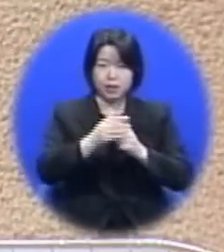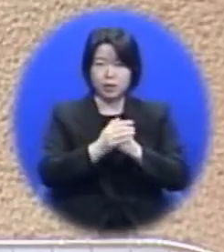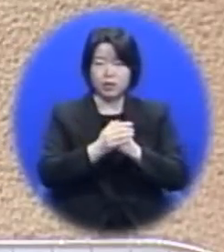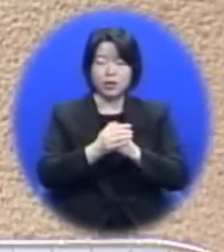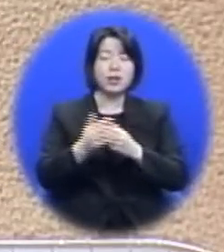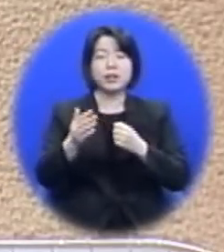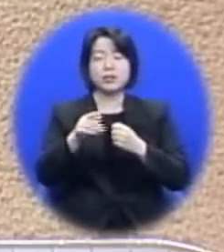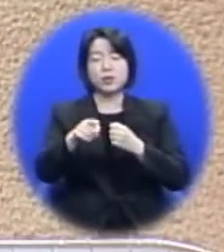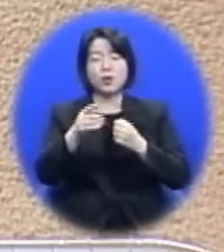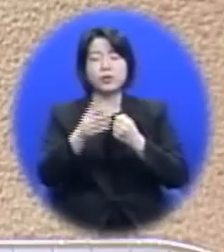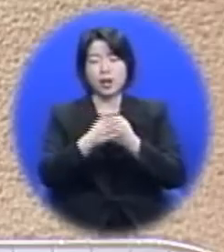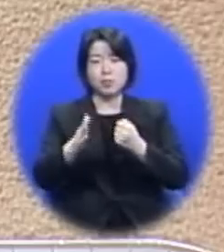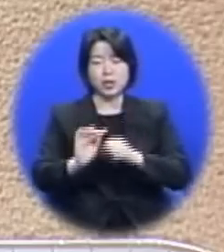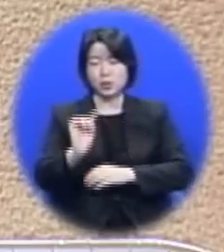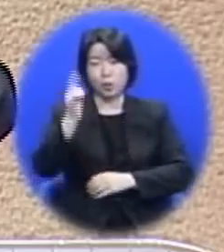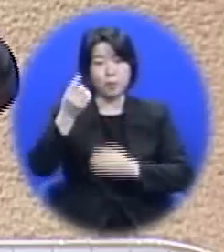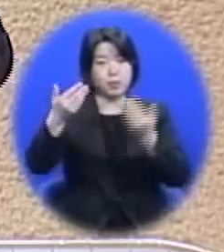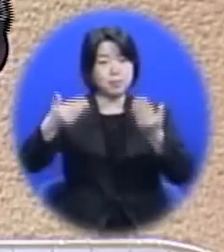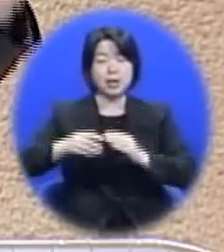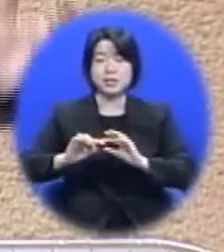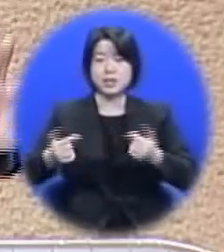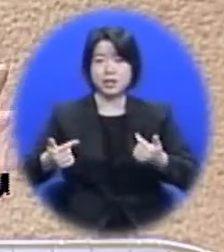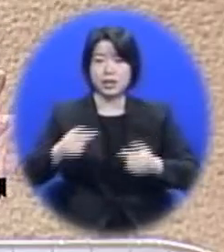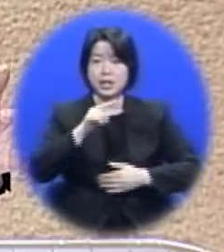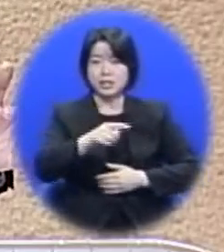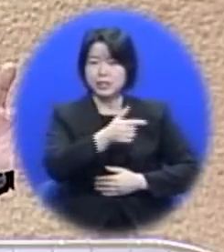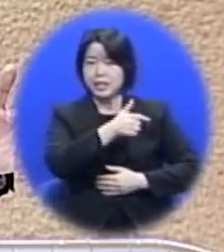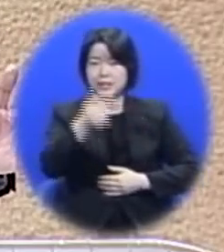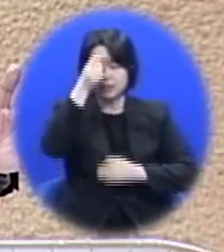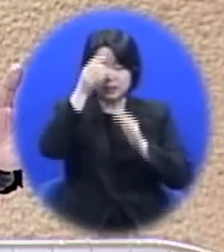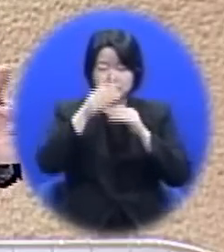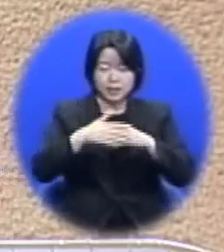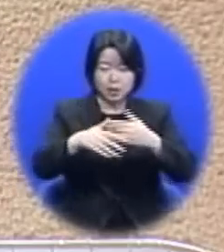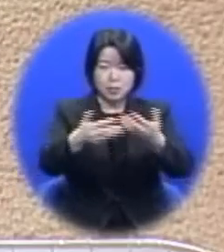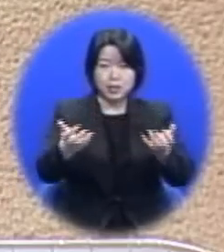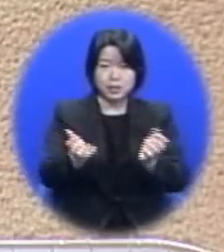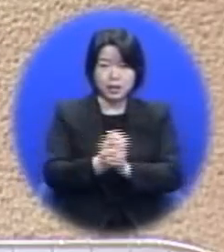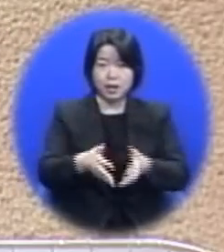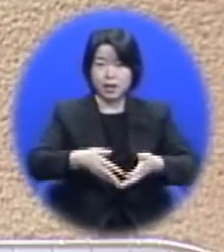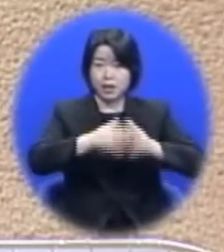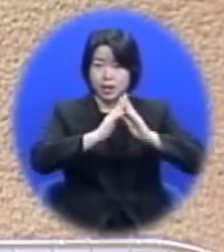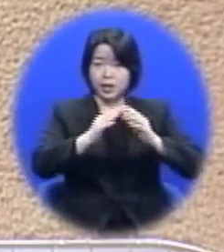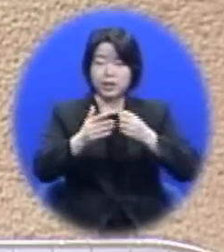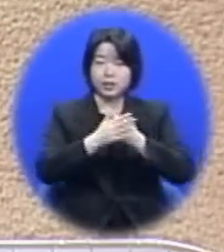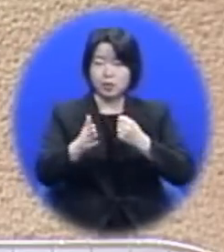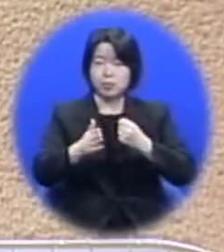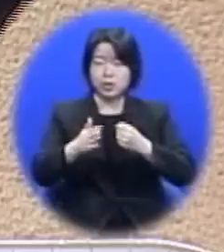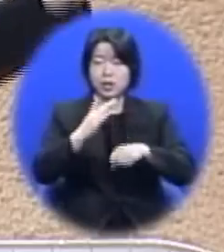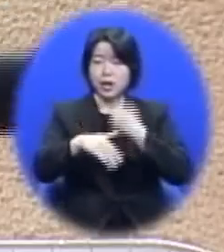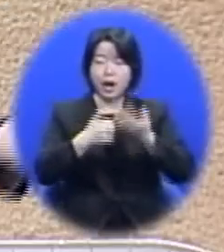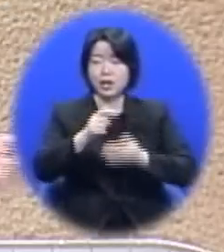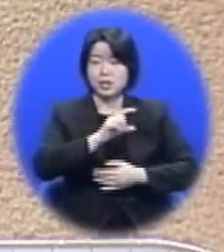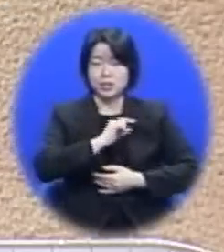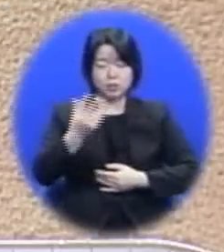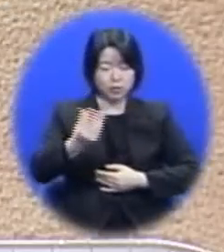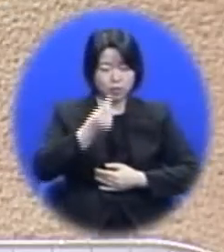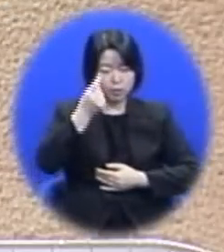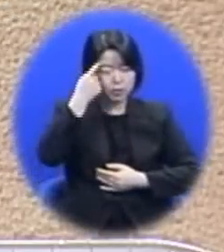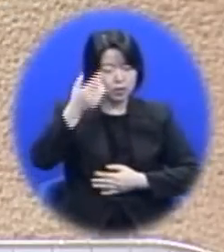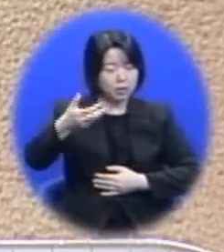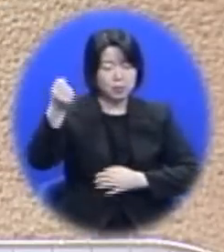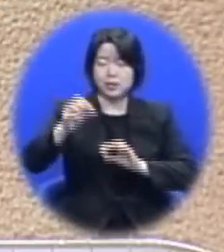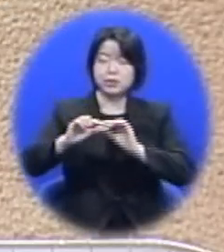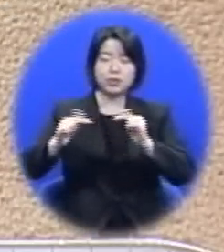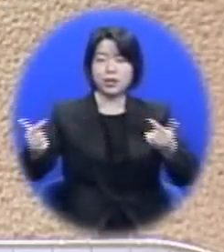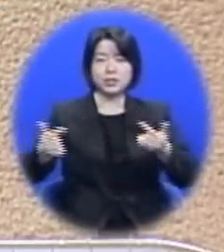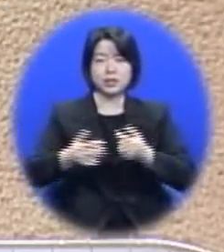받으시는 게 아닙니다. 이렇게 큰 예배당을 지었기 때문에 하나님이 이름이 거룩히 여김을 받으시는 것도